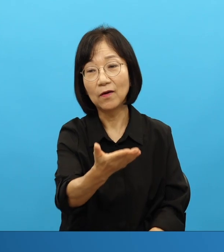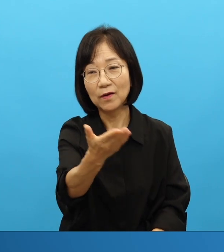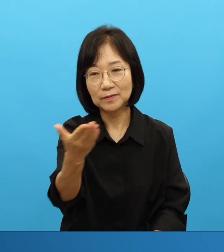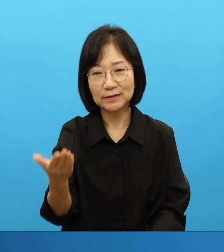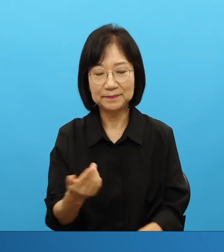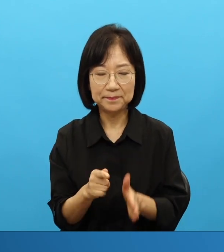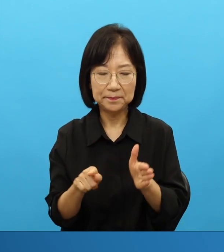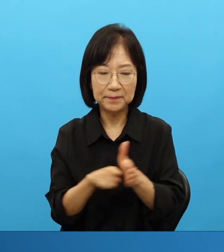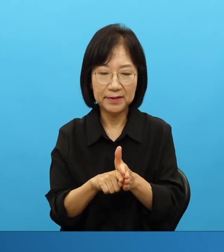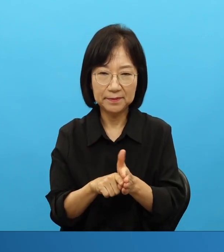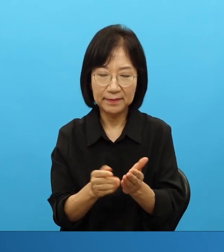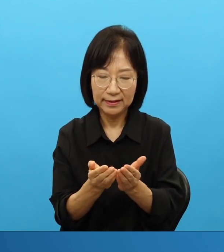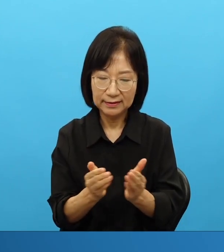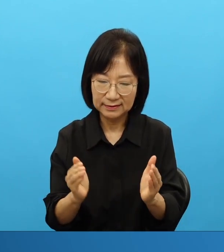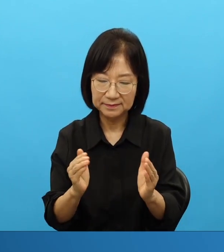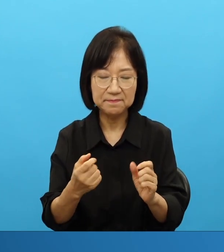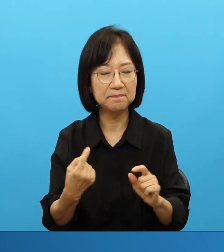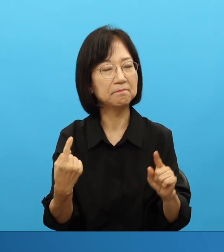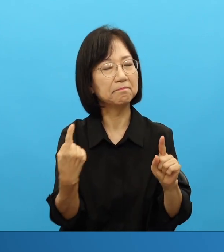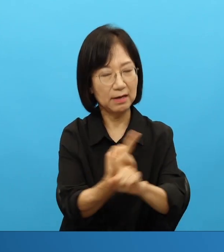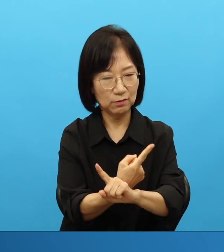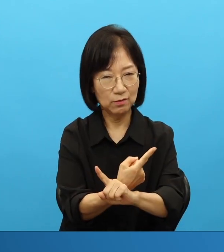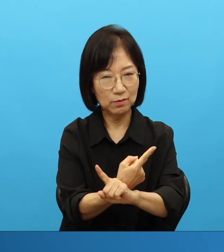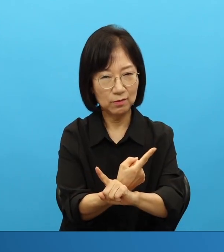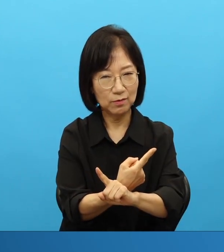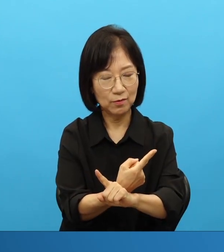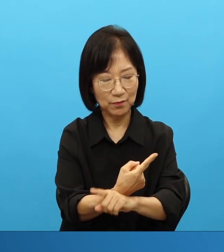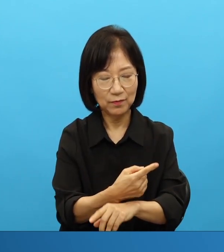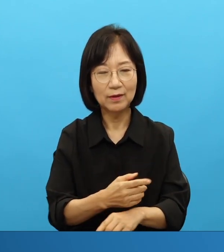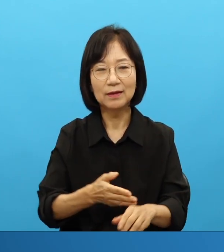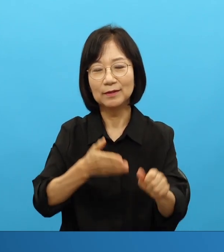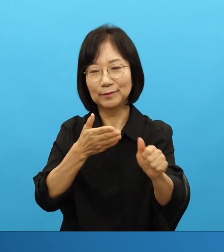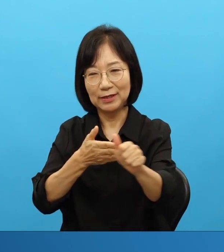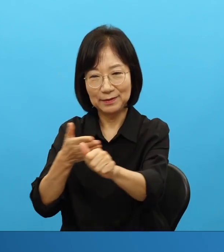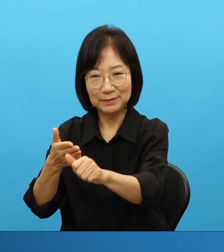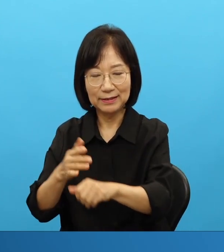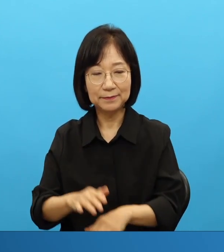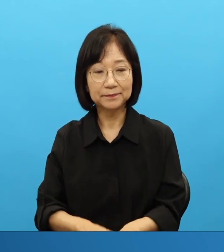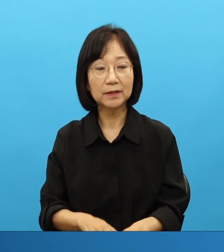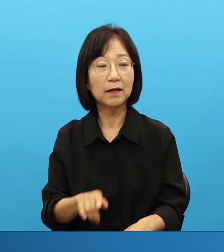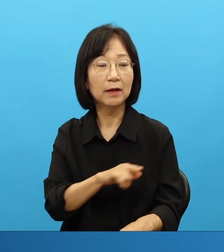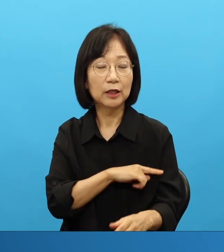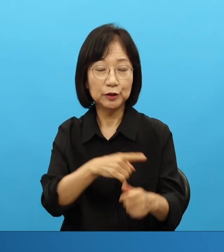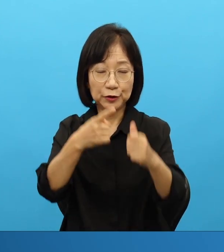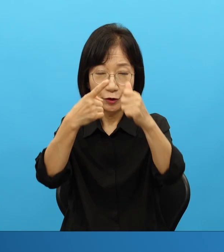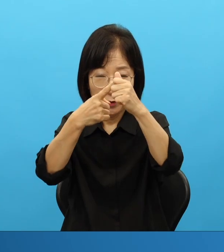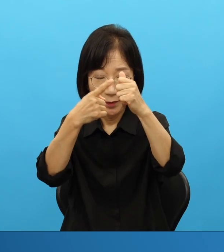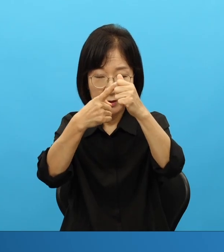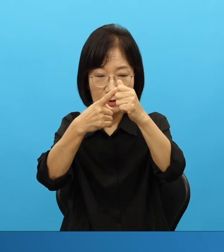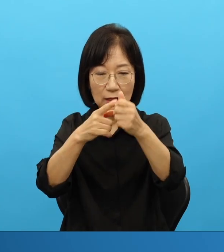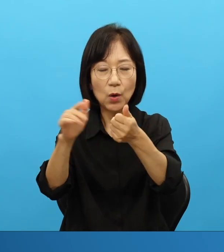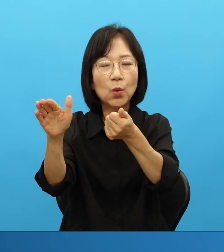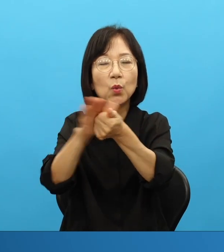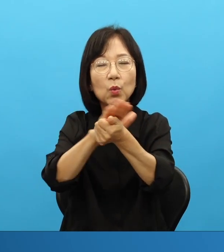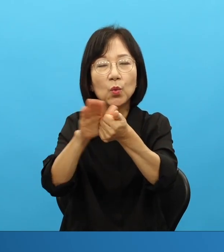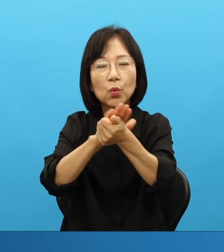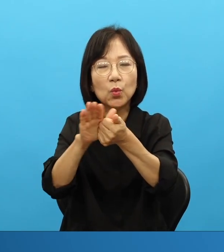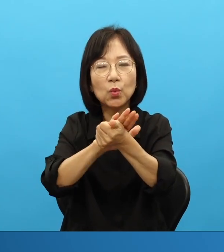바꾸고 첫째 가져가야 될 위로입니다. Today you must change your vessel. This is the very first comfort we must take with